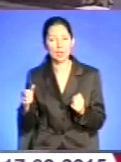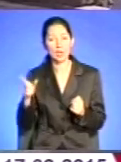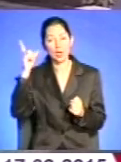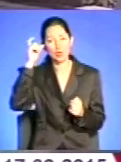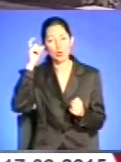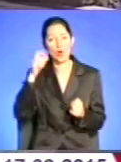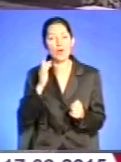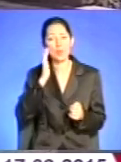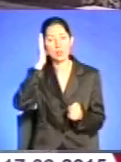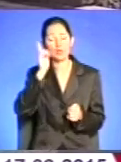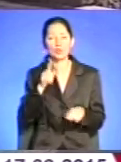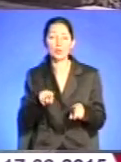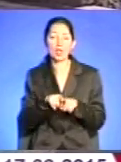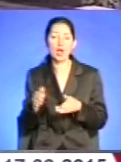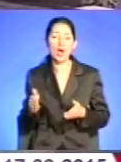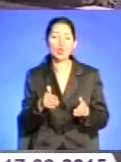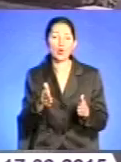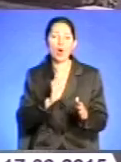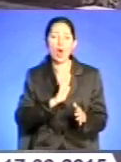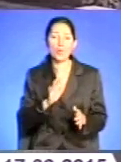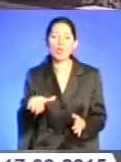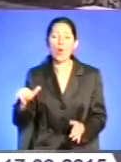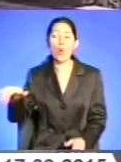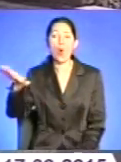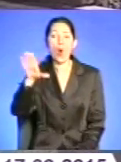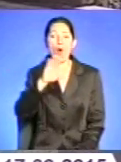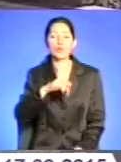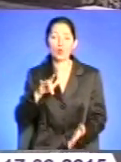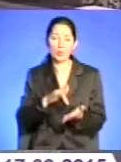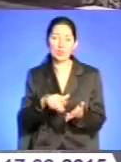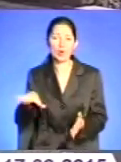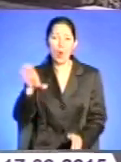мрія, щоб отака дорога була у всьому Чорткову, всій Україні.